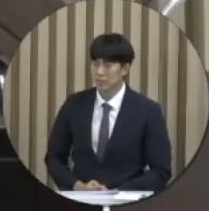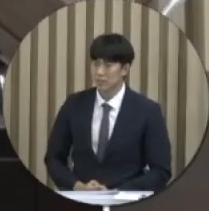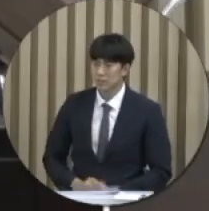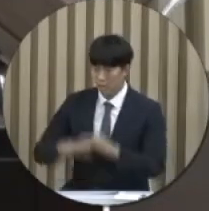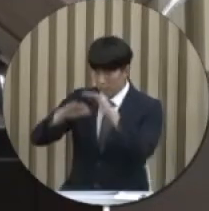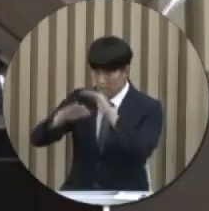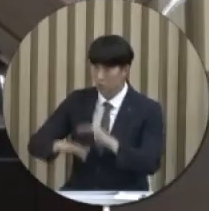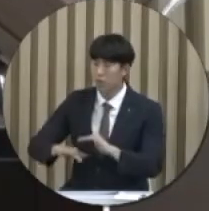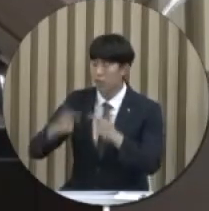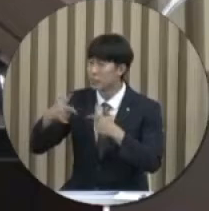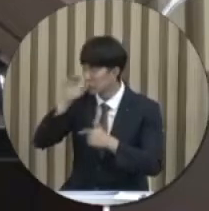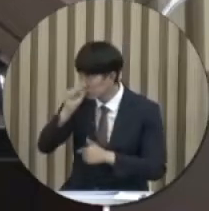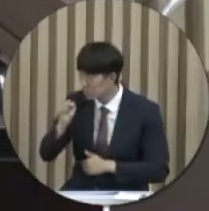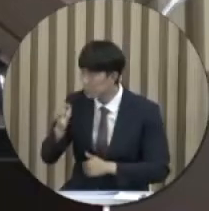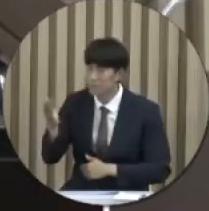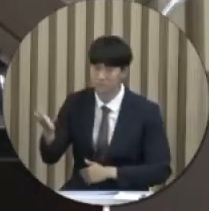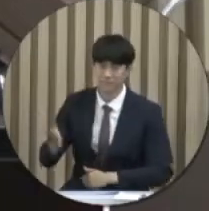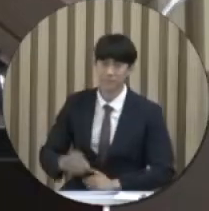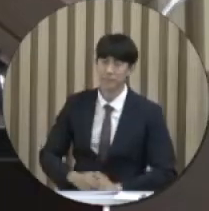뭐 내용도 항상 좋으시고,